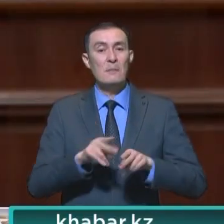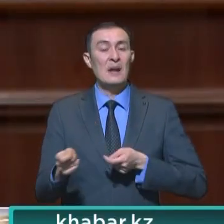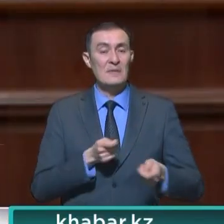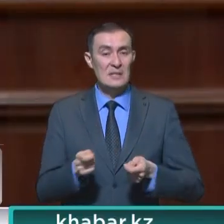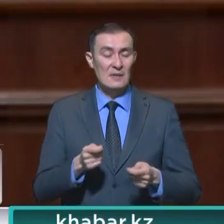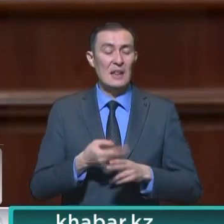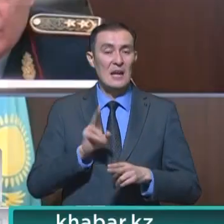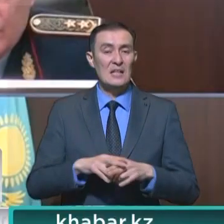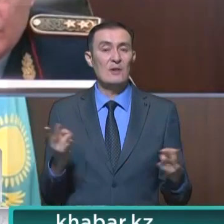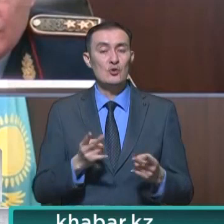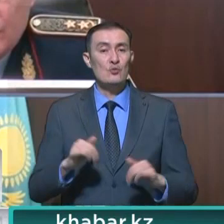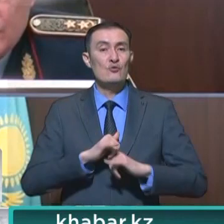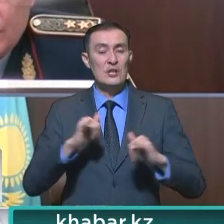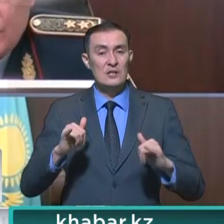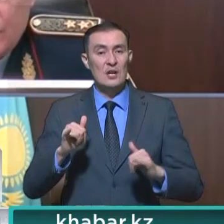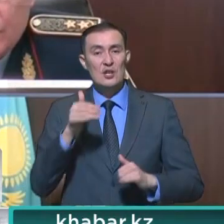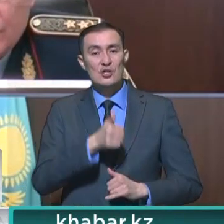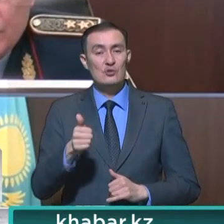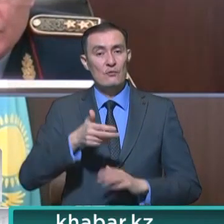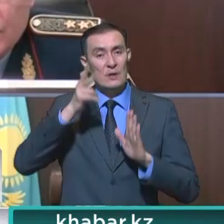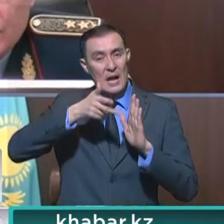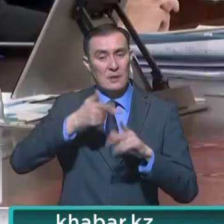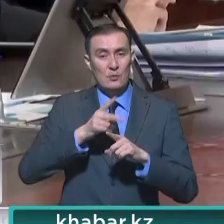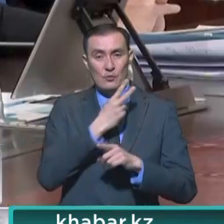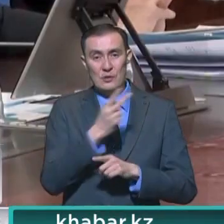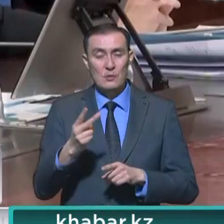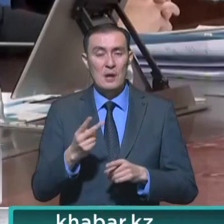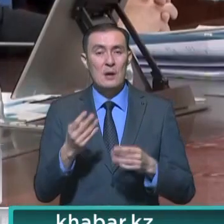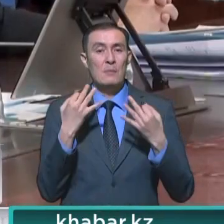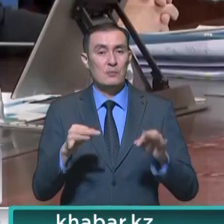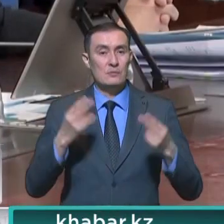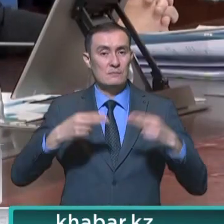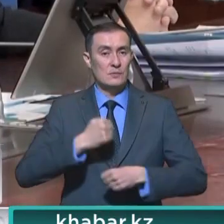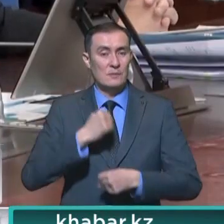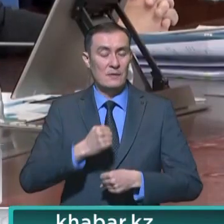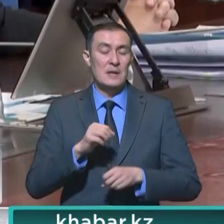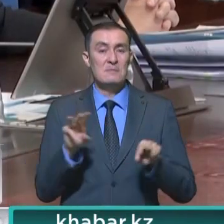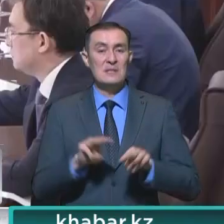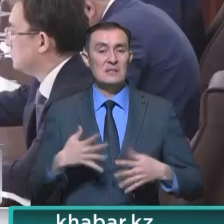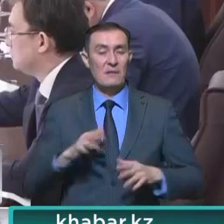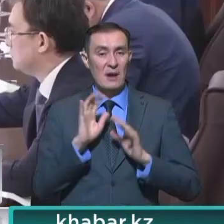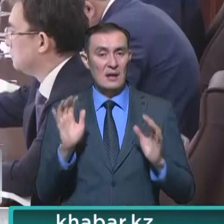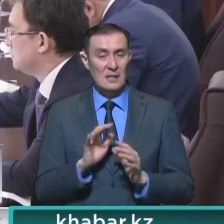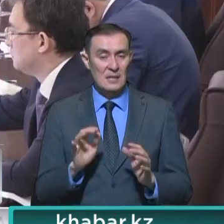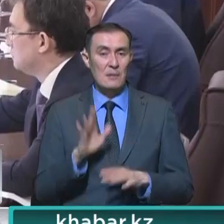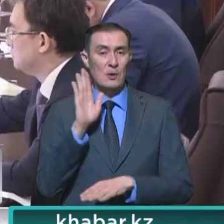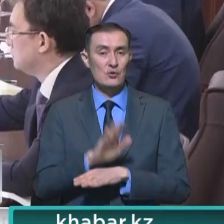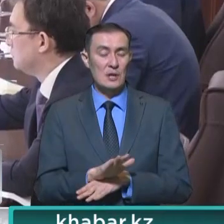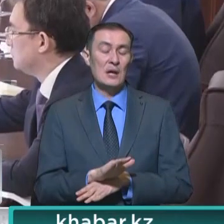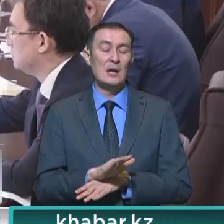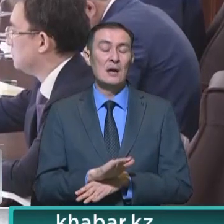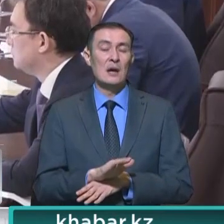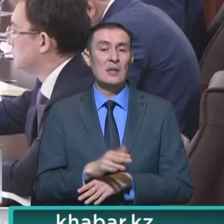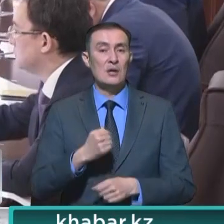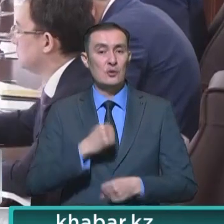правительстве. Для этого нужно увеличить количество видеокамер и усилить пропускной режим. Министерству здравоохранения глава Кабмина поручил взять